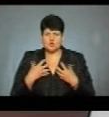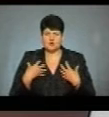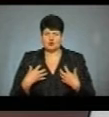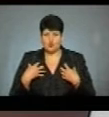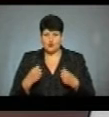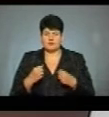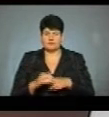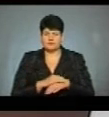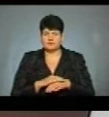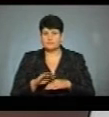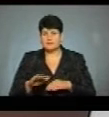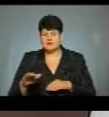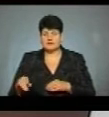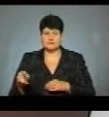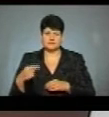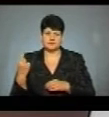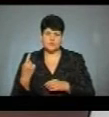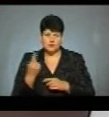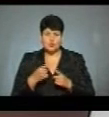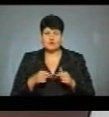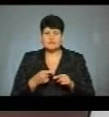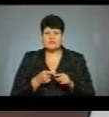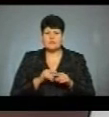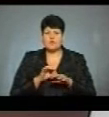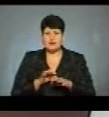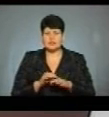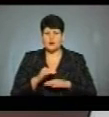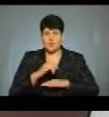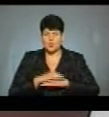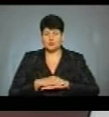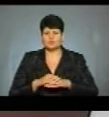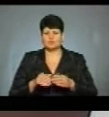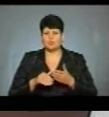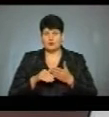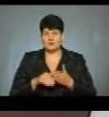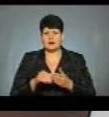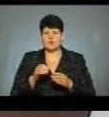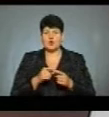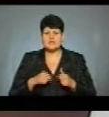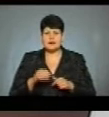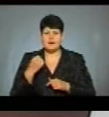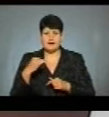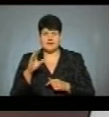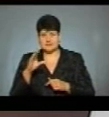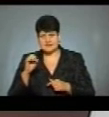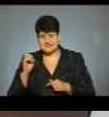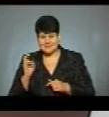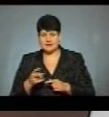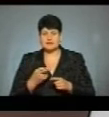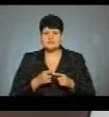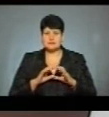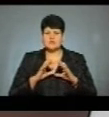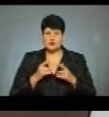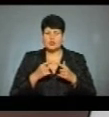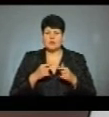та благополуччя дітей. На Тернопільщині організувати проведення уроку допомагає організація «Айсек». Це міжнародна молодіжна організація, яка